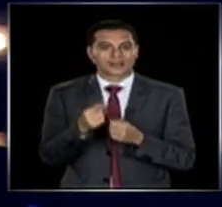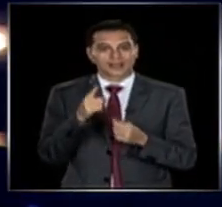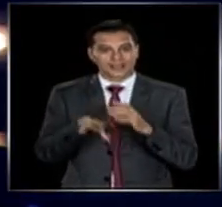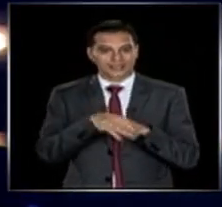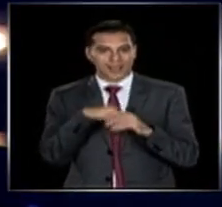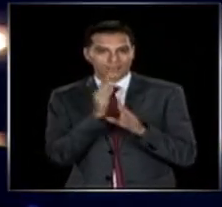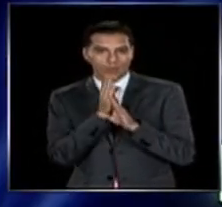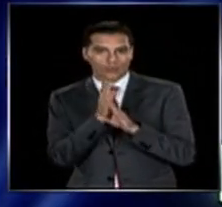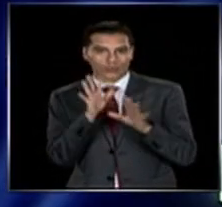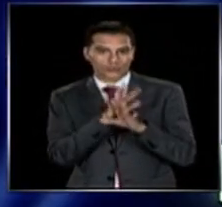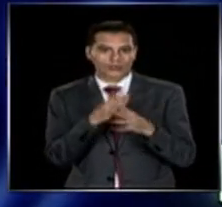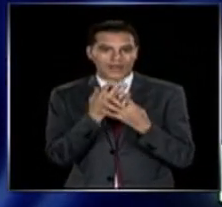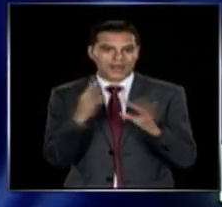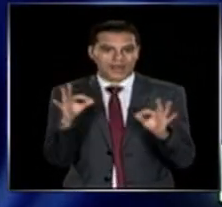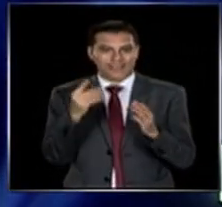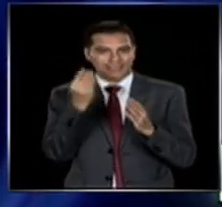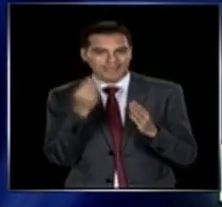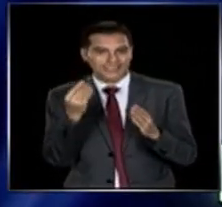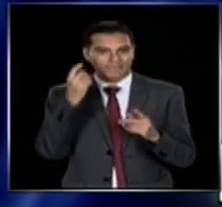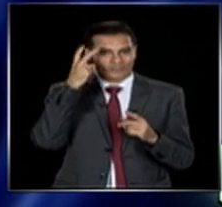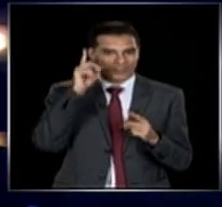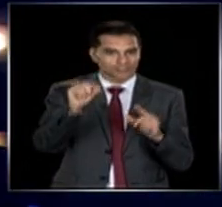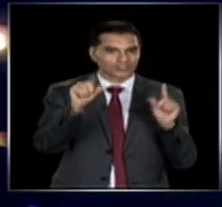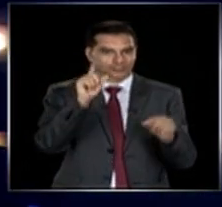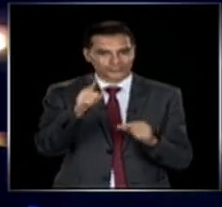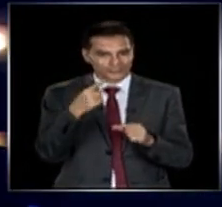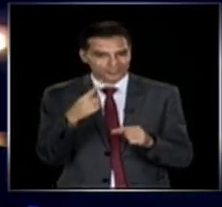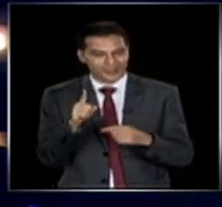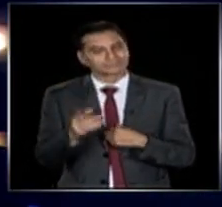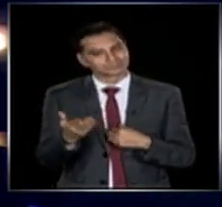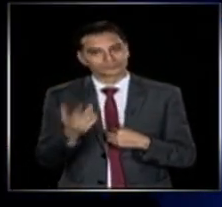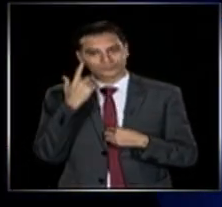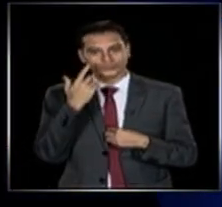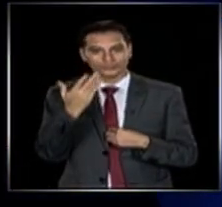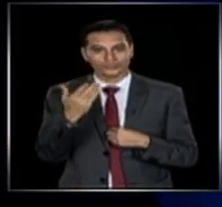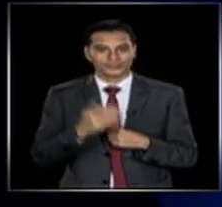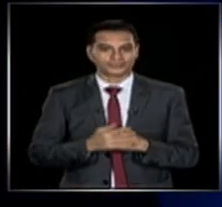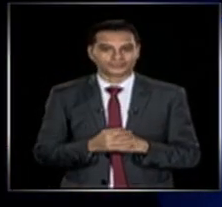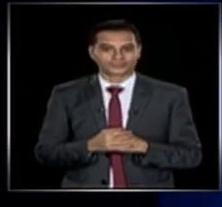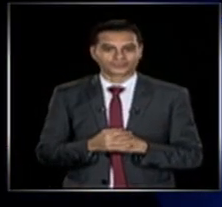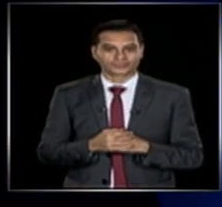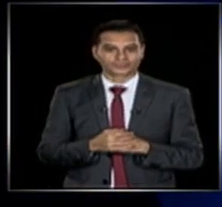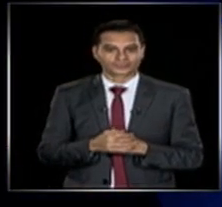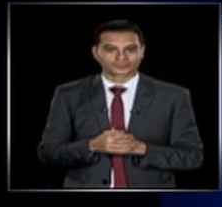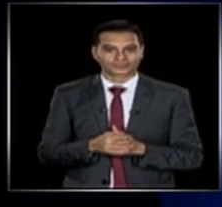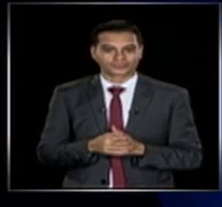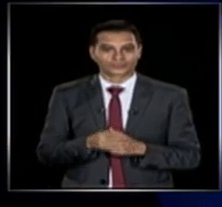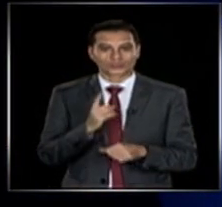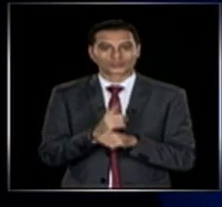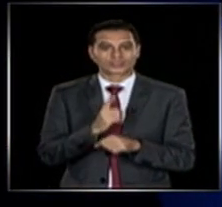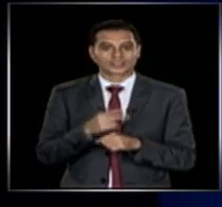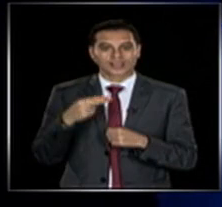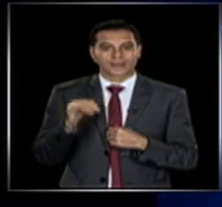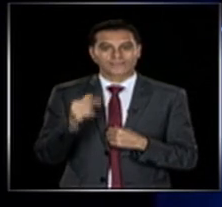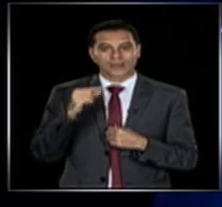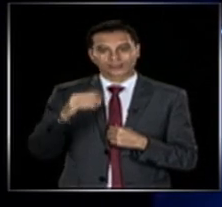أخرجت الموضوع كله صح؟ طيب أوكي، تفضل تفضل حضرتك. تفضل يا عماد. أستاذ عماد